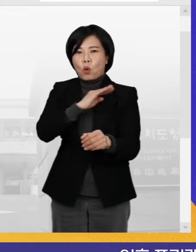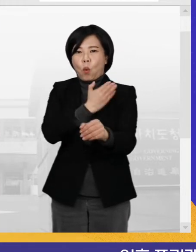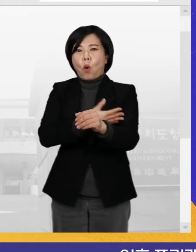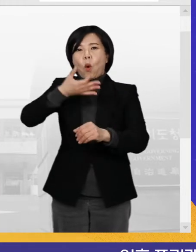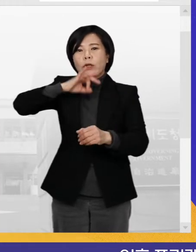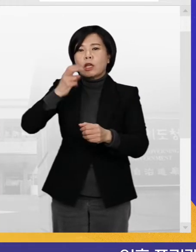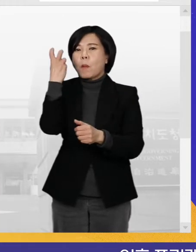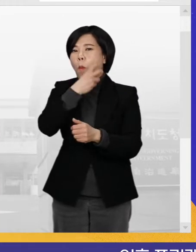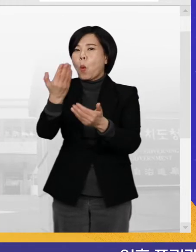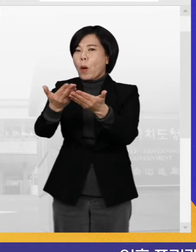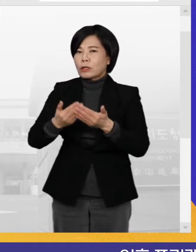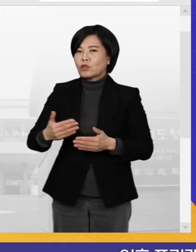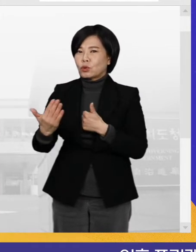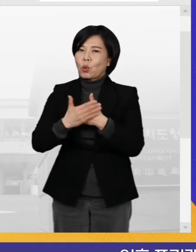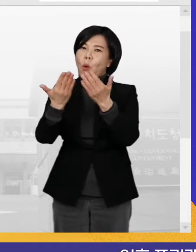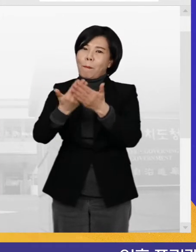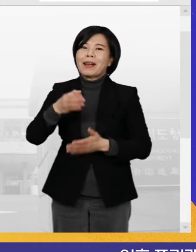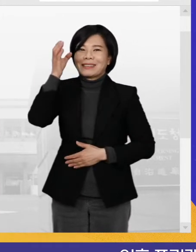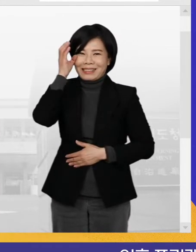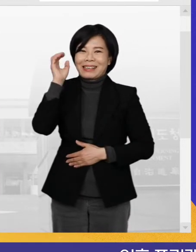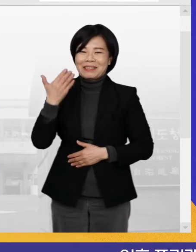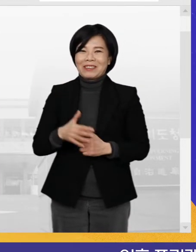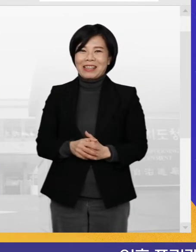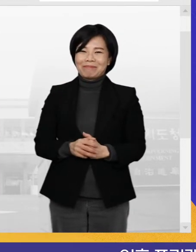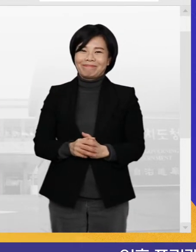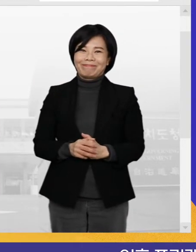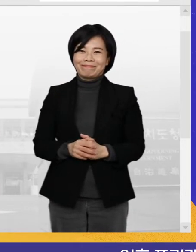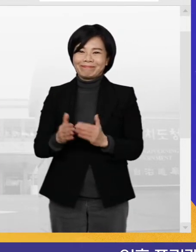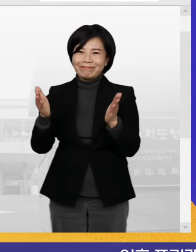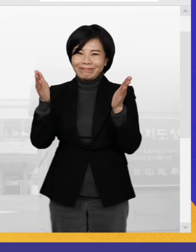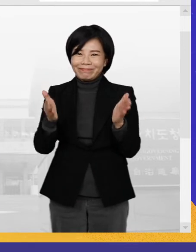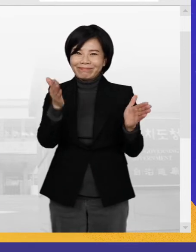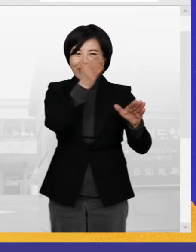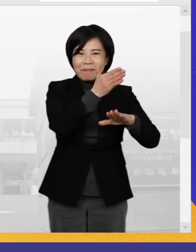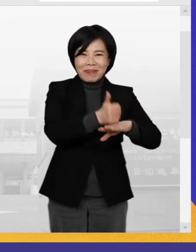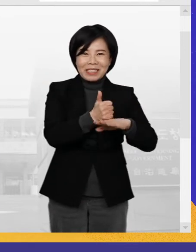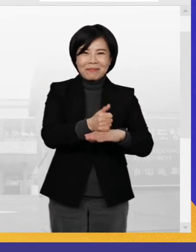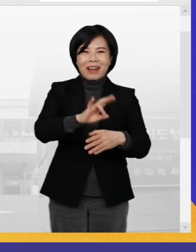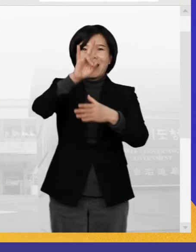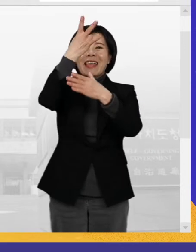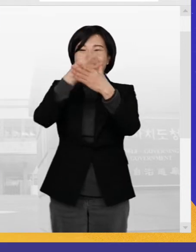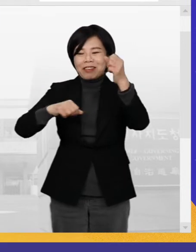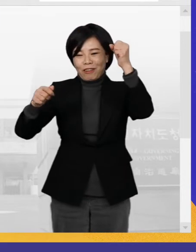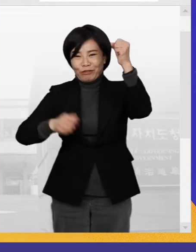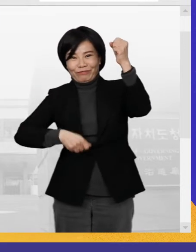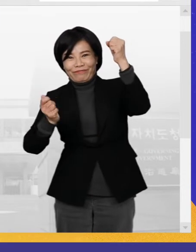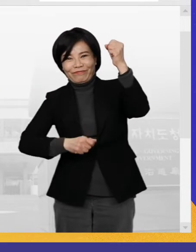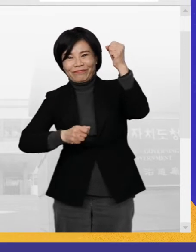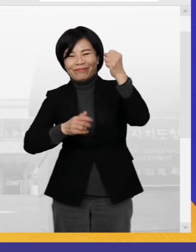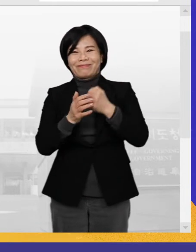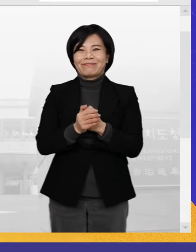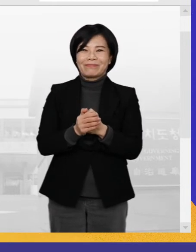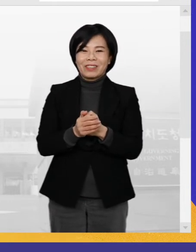프리랜서의 노동권익 보호에 도움을 줄 것으로 기대하고 있습니다. 마지막으로 해녀굿입니다.